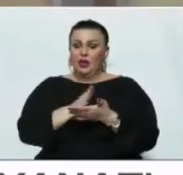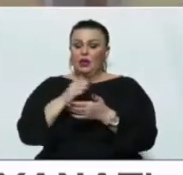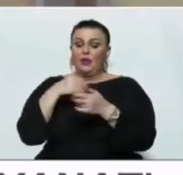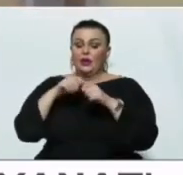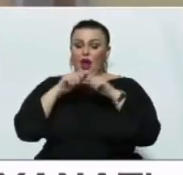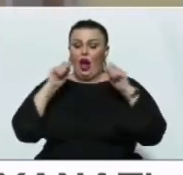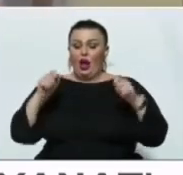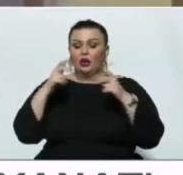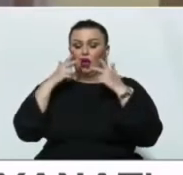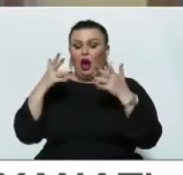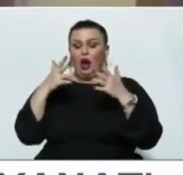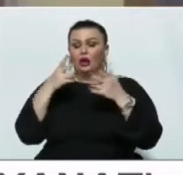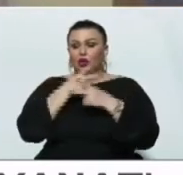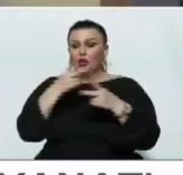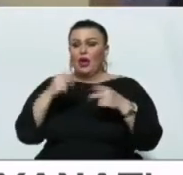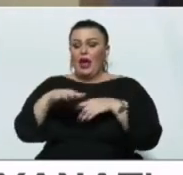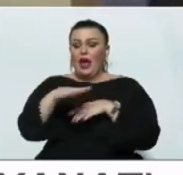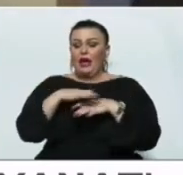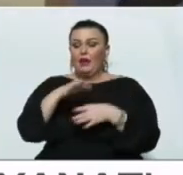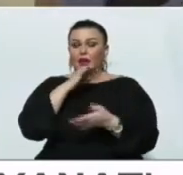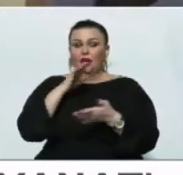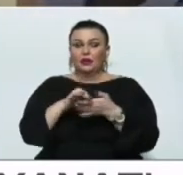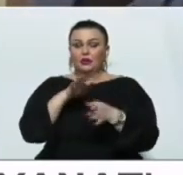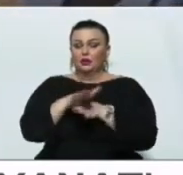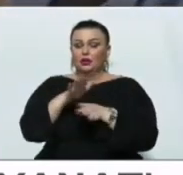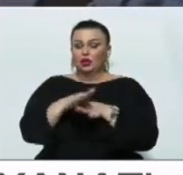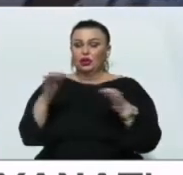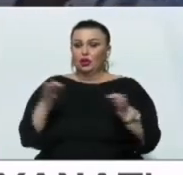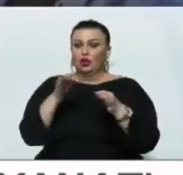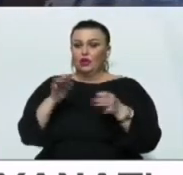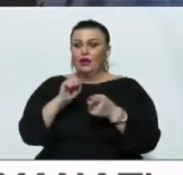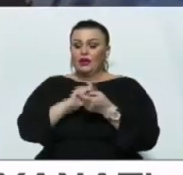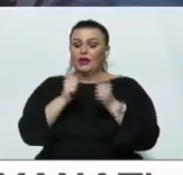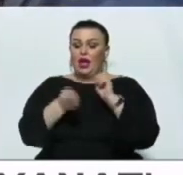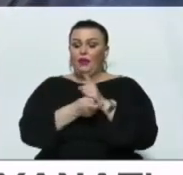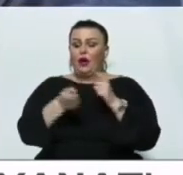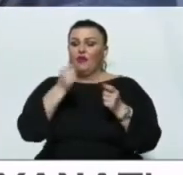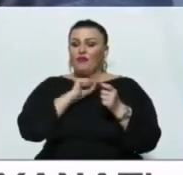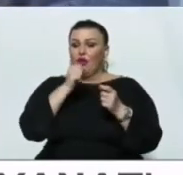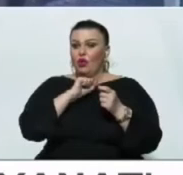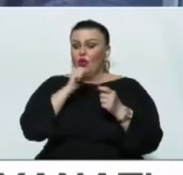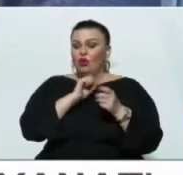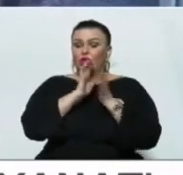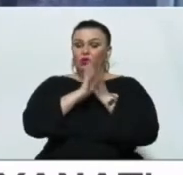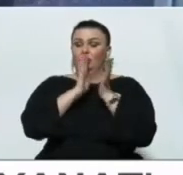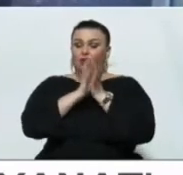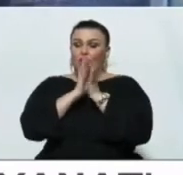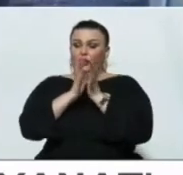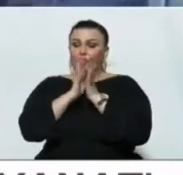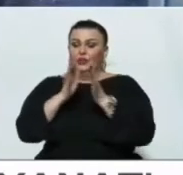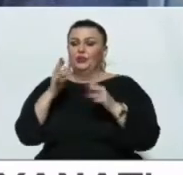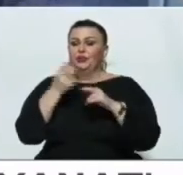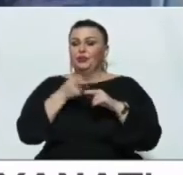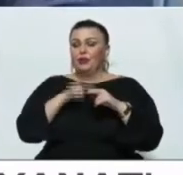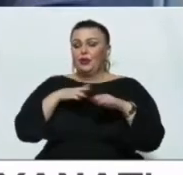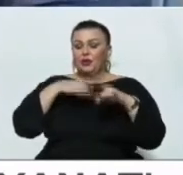açıq aydın görürük ki, Ermənistan heç bir öhdəliyi həyata yetirmir. Tam əksinə uğurluq və falsifikasiyaya yol verib,